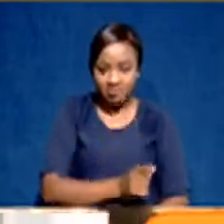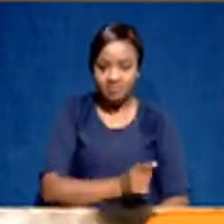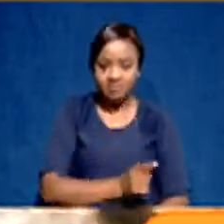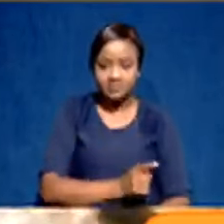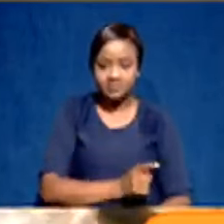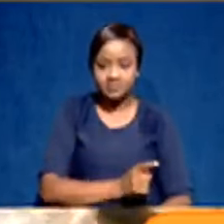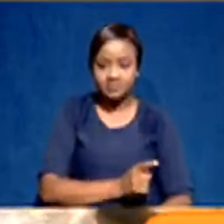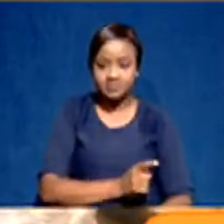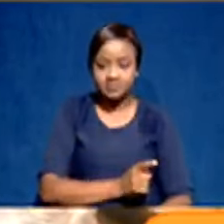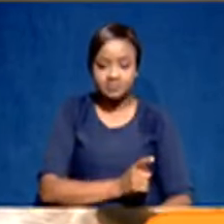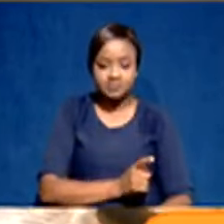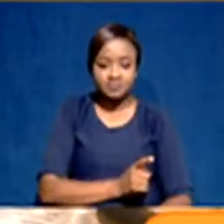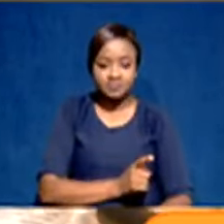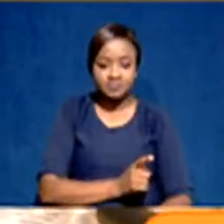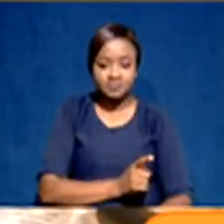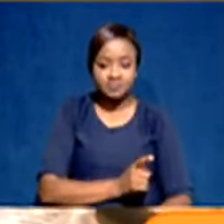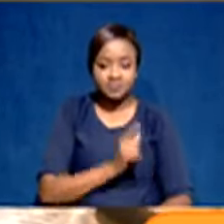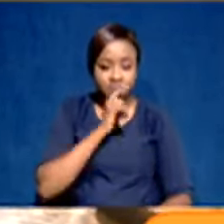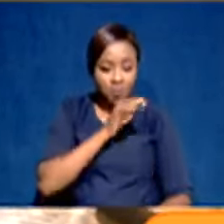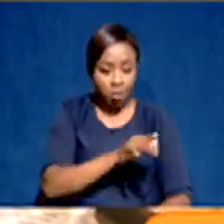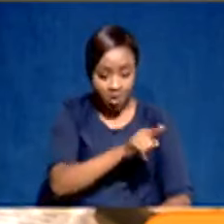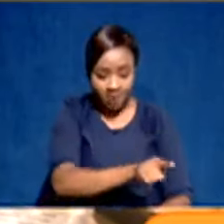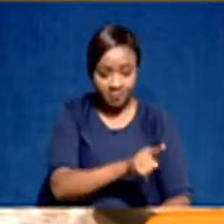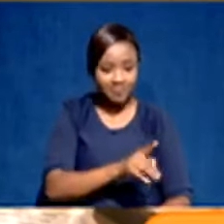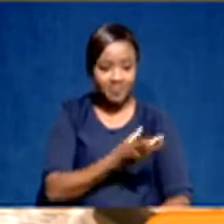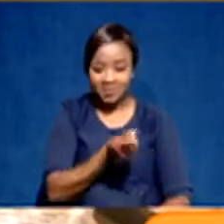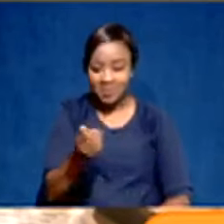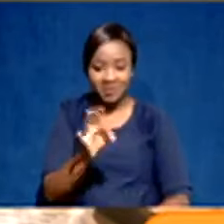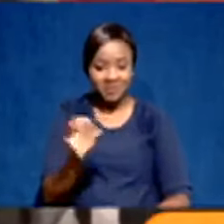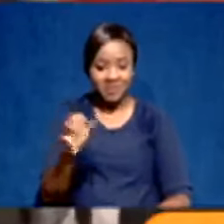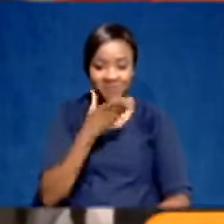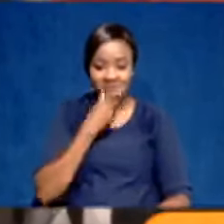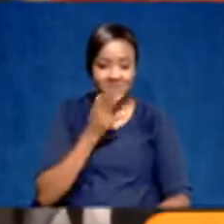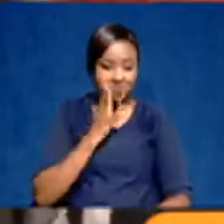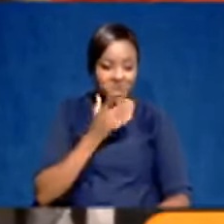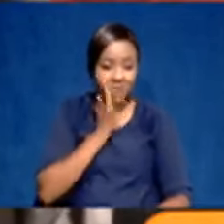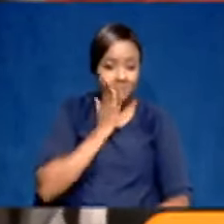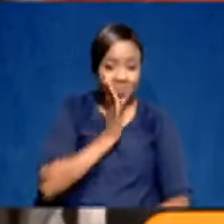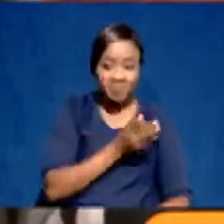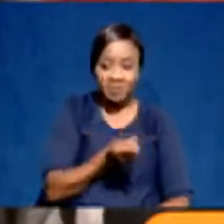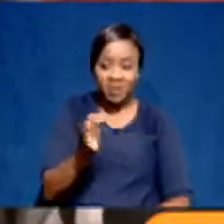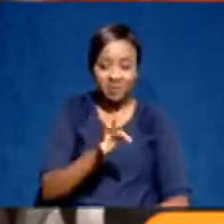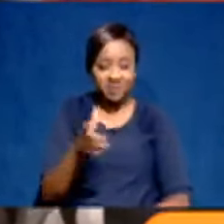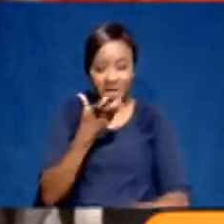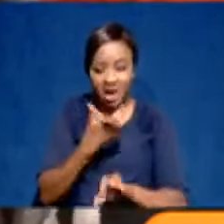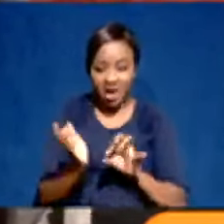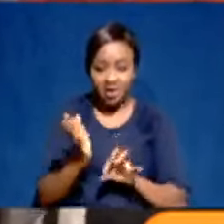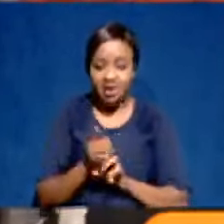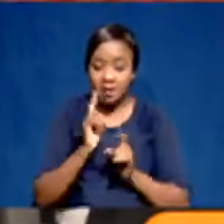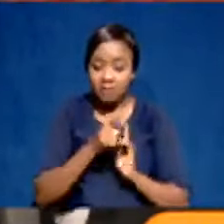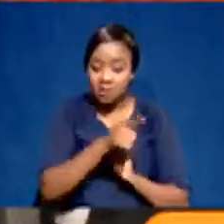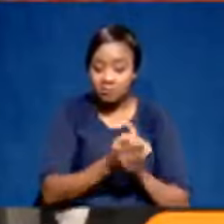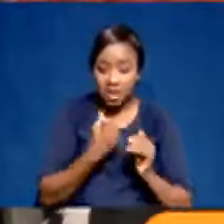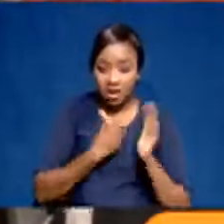and he can't manage pay the school fees. Kwa sasa familia hii imesalia tu na matumaini